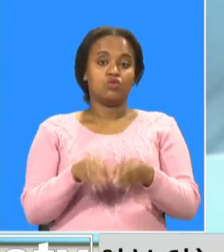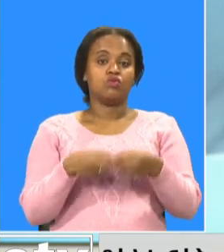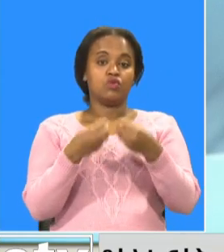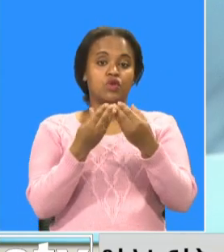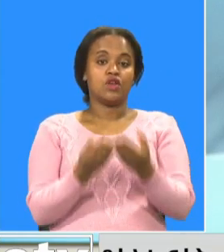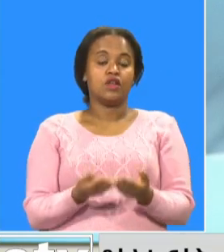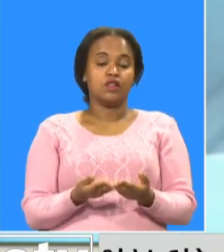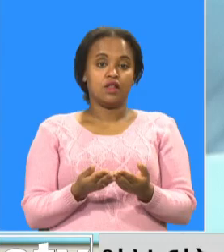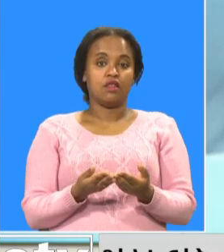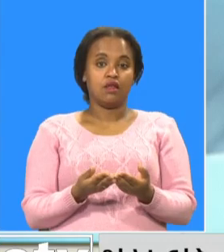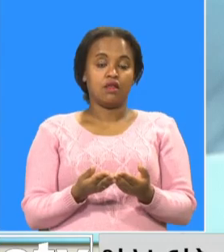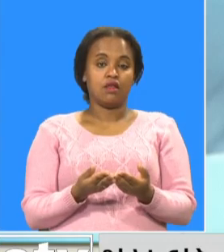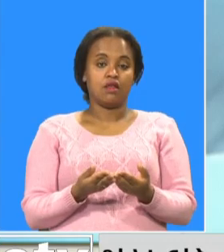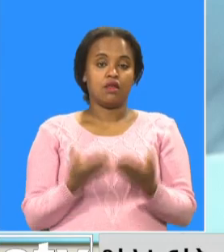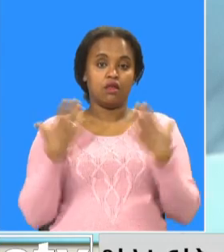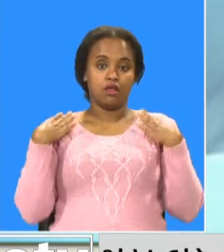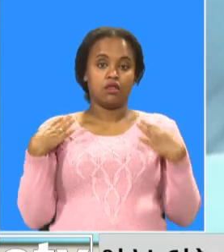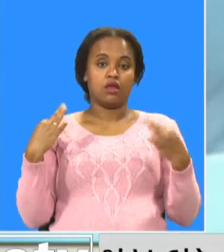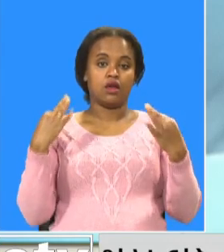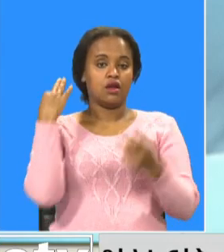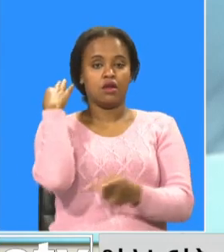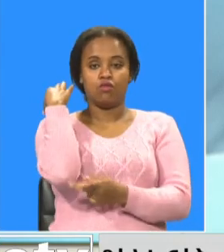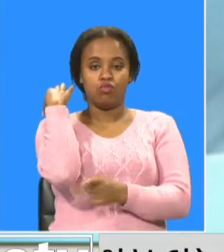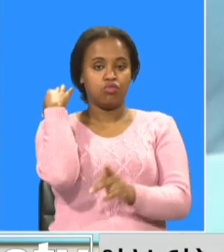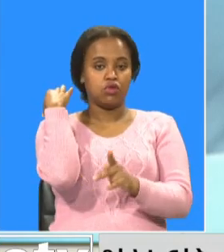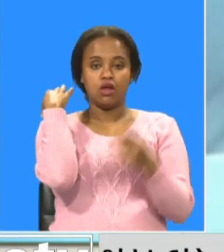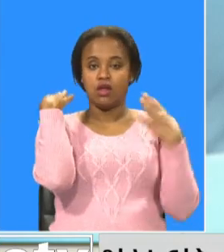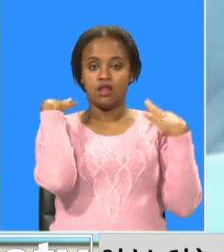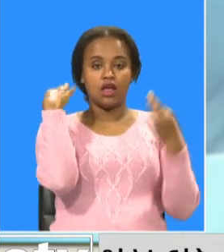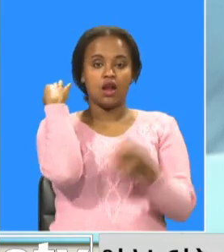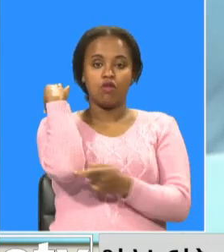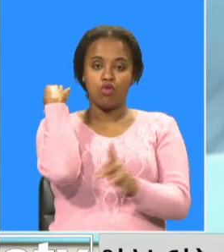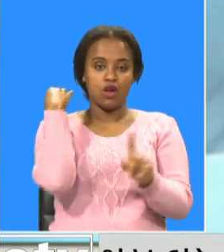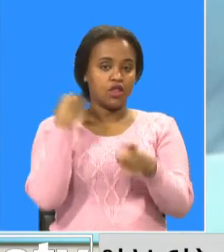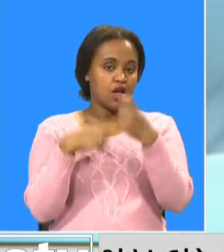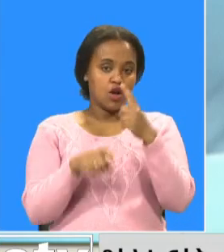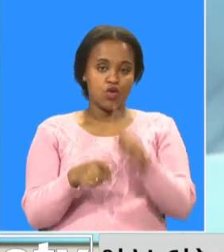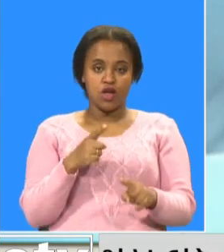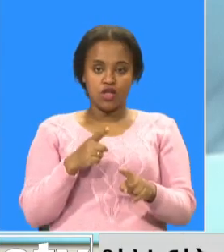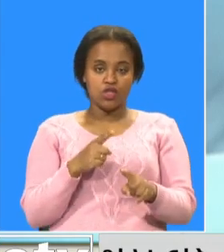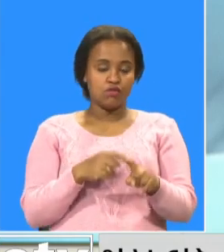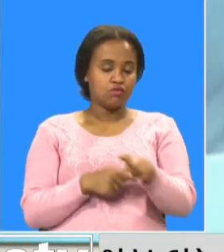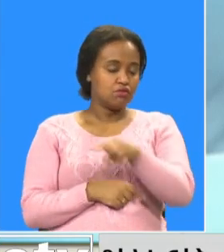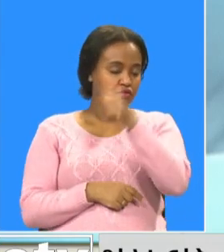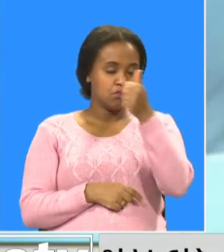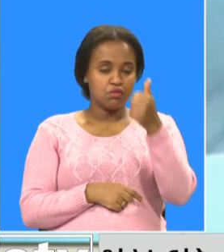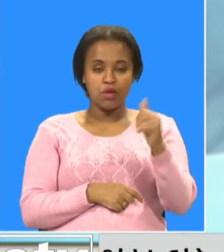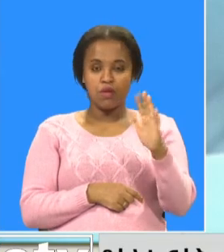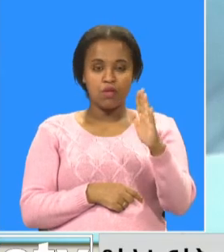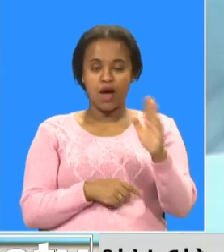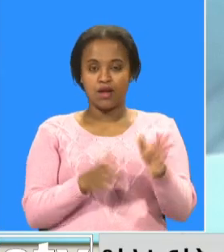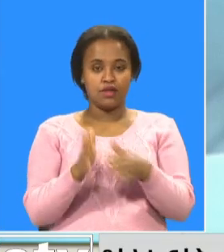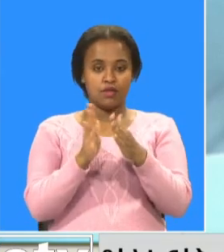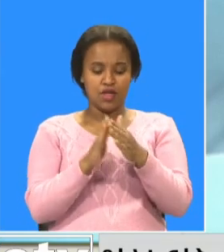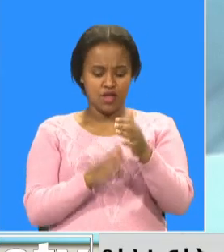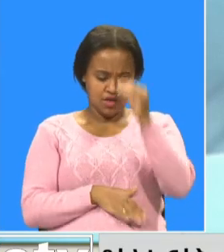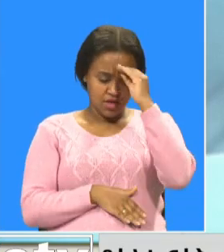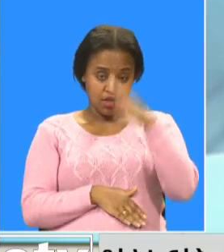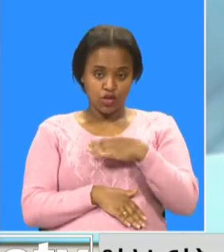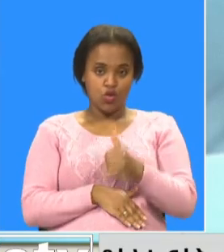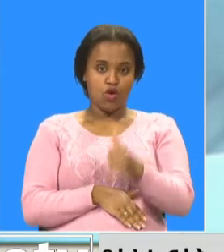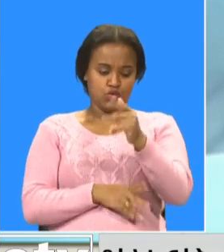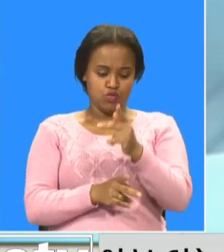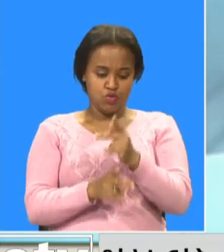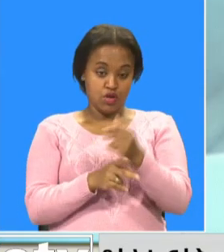ይሄ ጤንነት ፖለቲካ አይደል፣ ጤና ፖለቲካ ሊሆን አይችልም በምንም አይነት መንገድ። ስለዚህ ሰው ራሱን